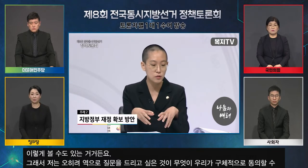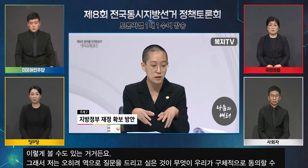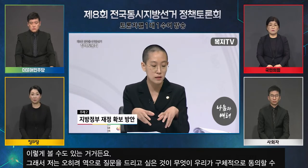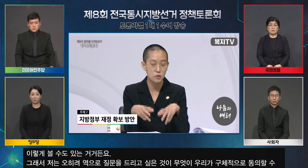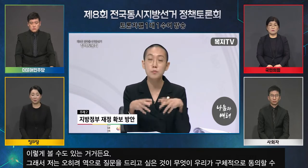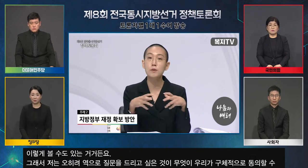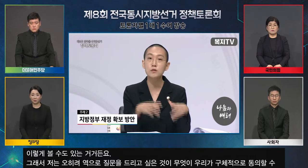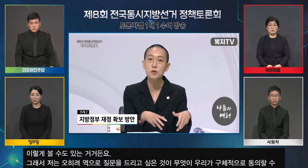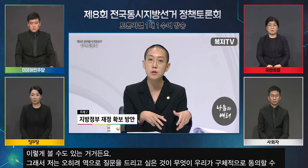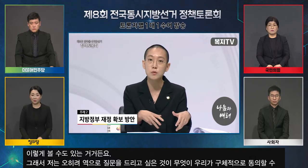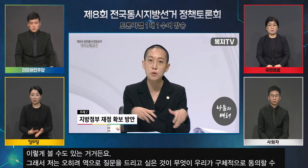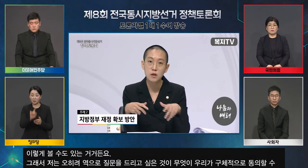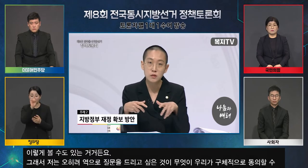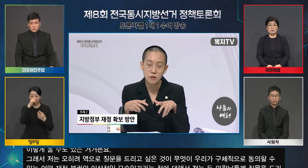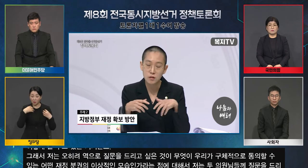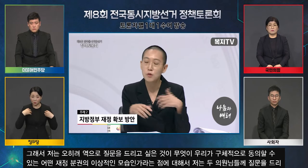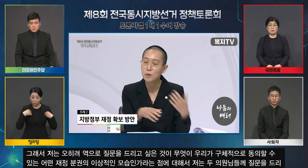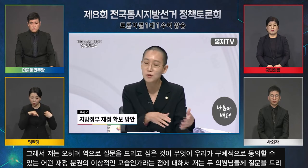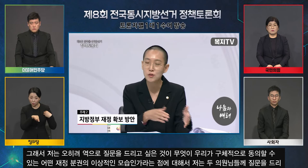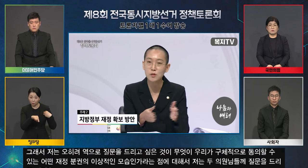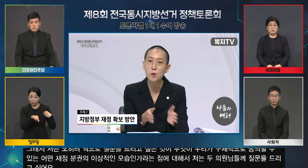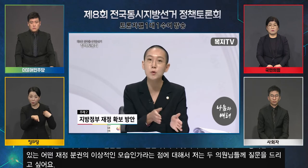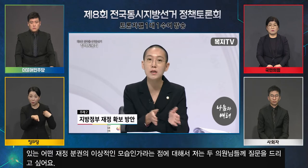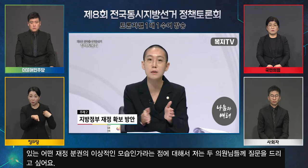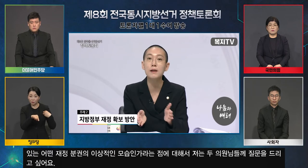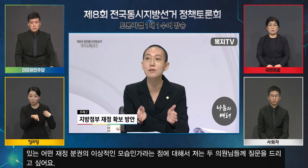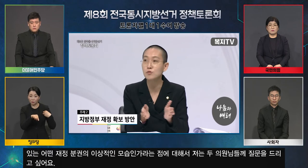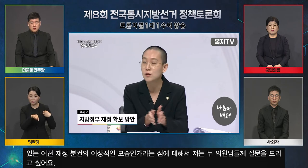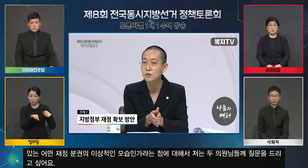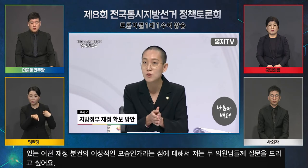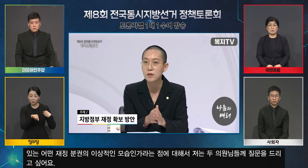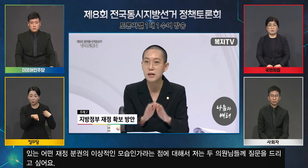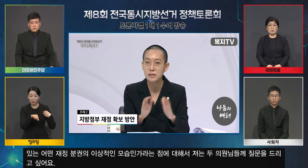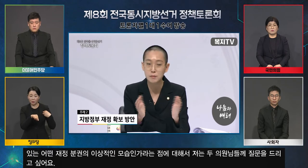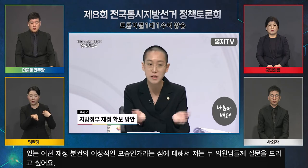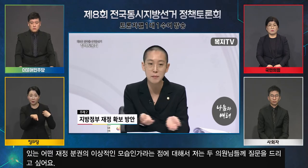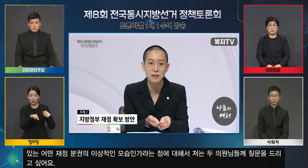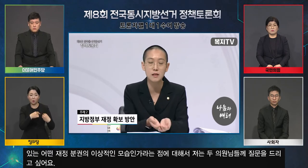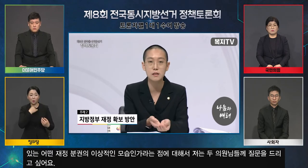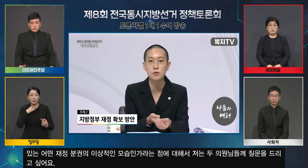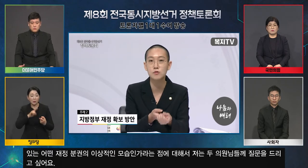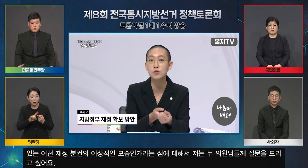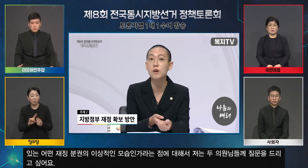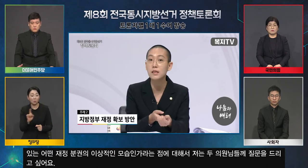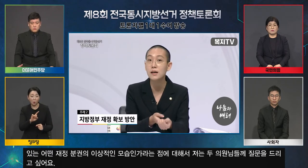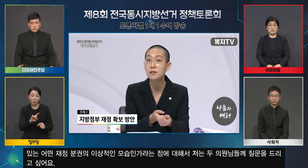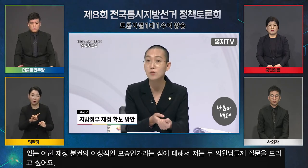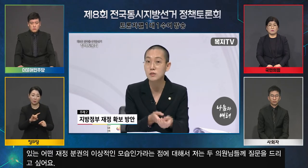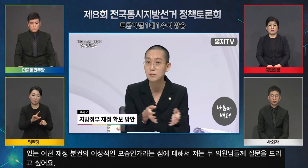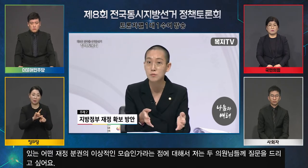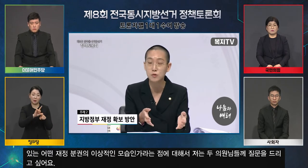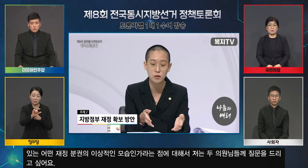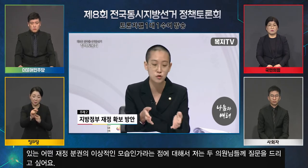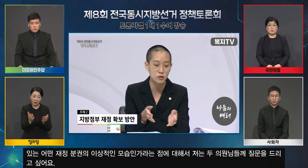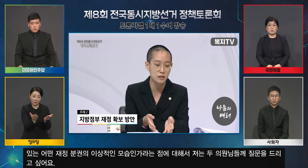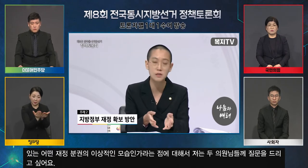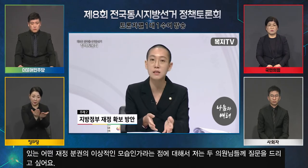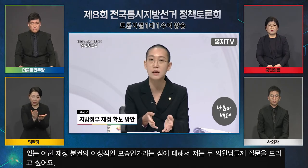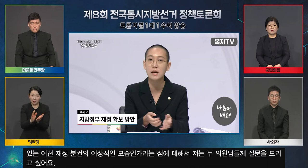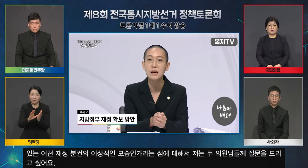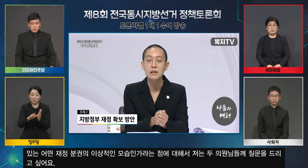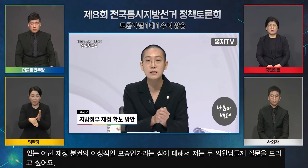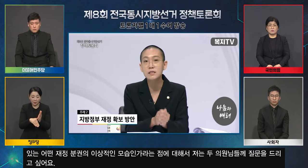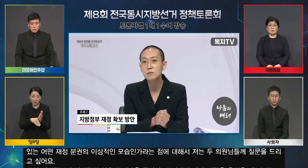지방정부의 선별적이고 선별적인 선호의 기반을 두어서 각 지방에 맞게 재정을 운영해나가는 것이 지방분권의